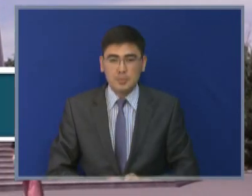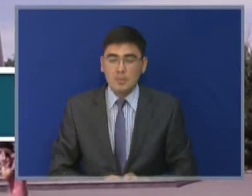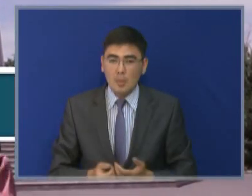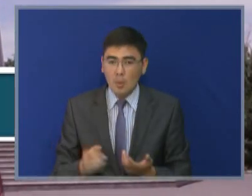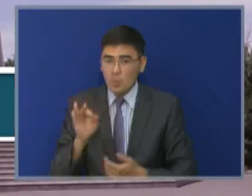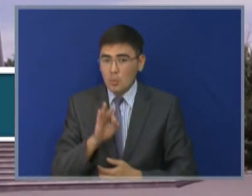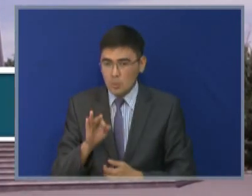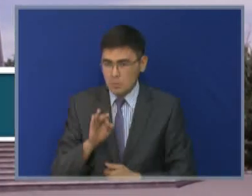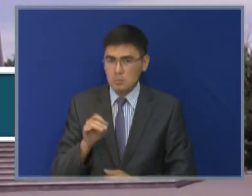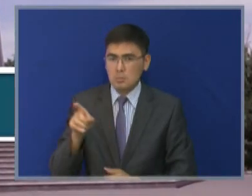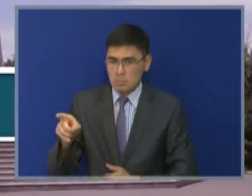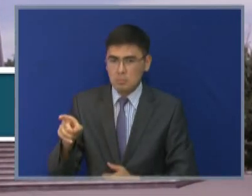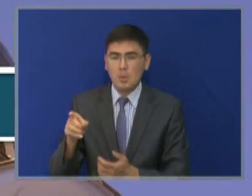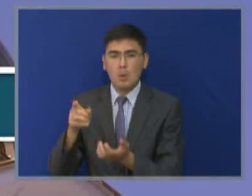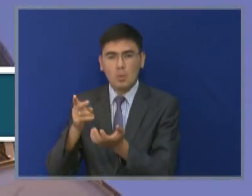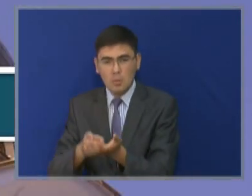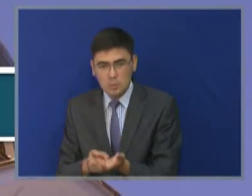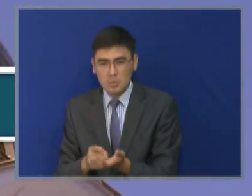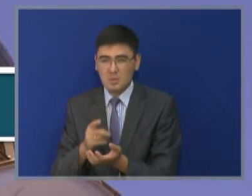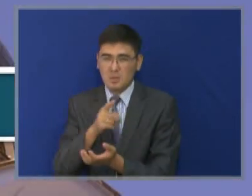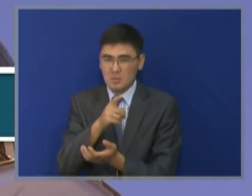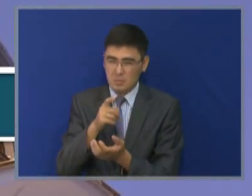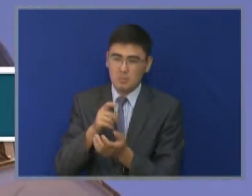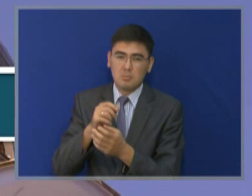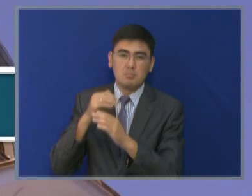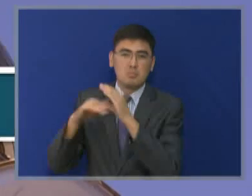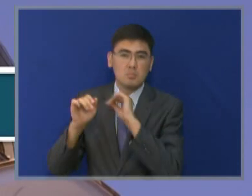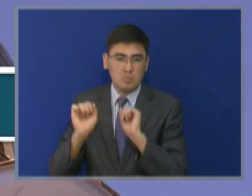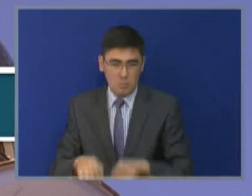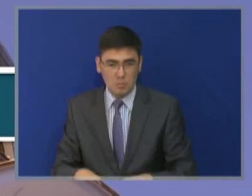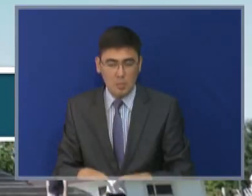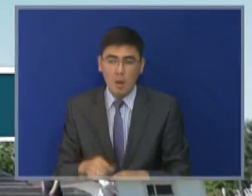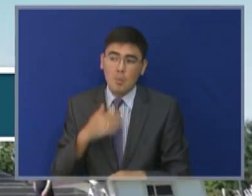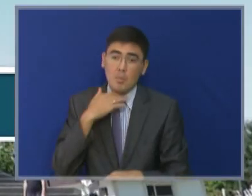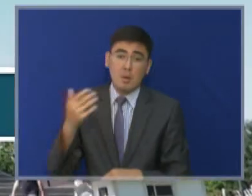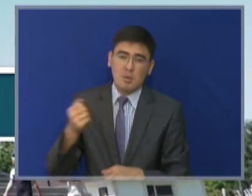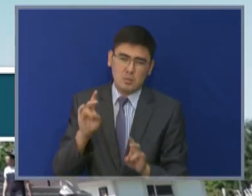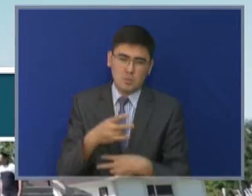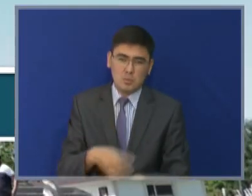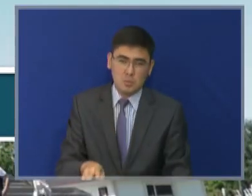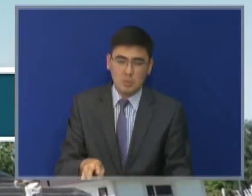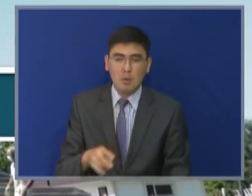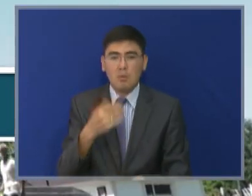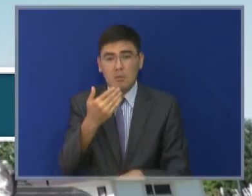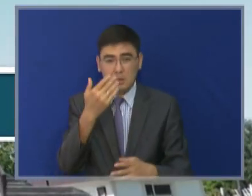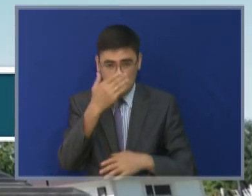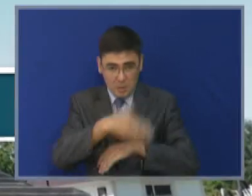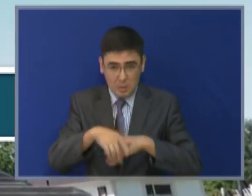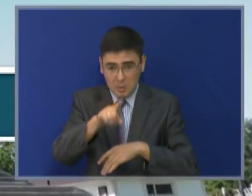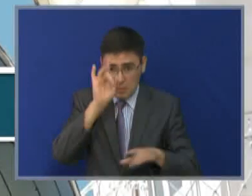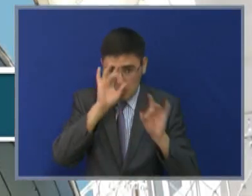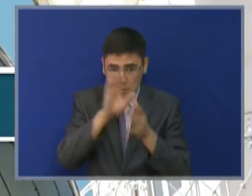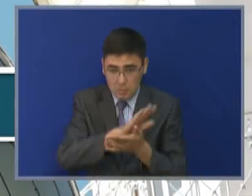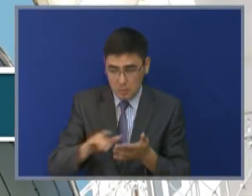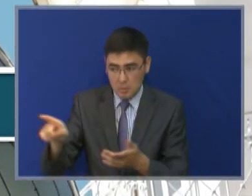әлеуметтік мәртебесін растайтын құжатты жүктеп алуы қажет. Етті алу үшін ешқайда барып қажет емес, оны мекен жайы бойынша үйіне әкеліп